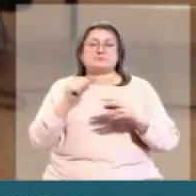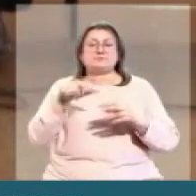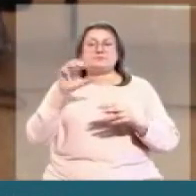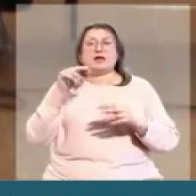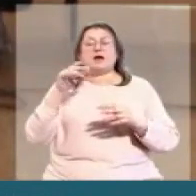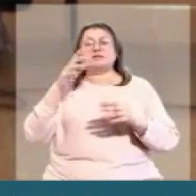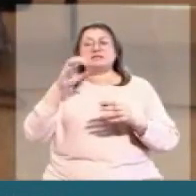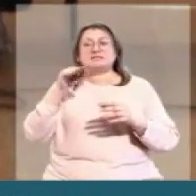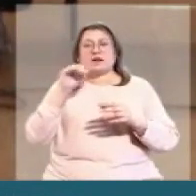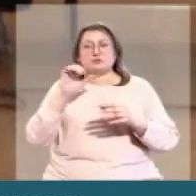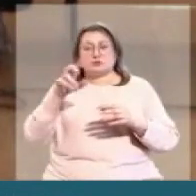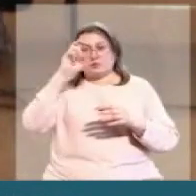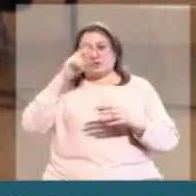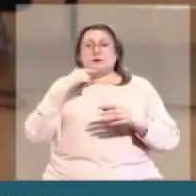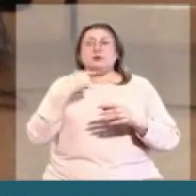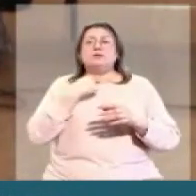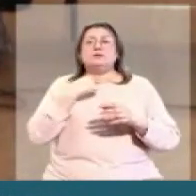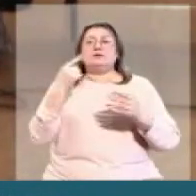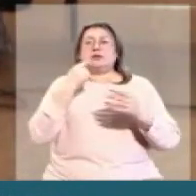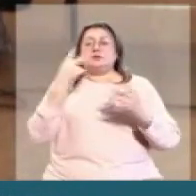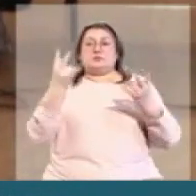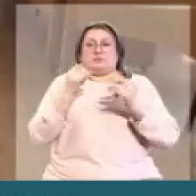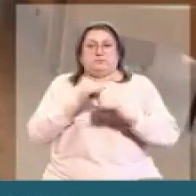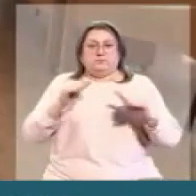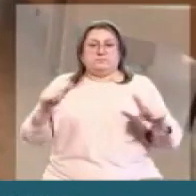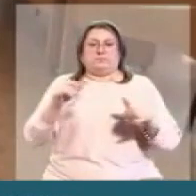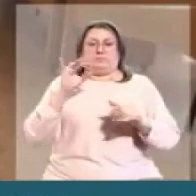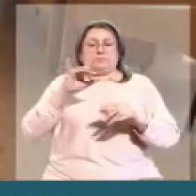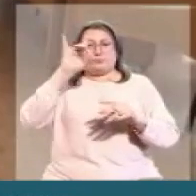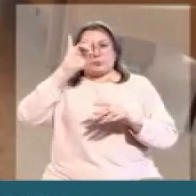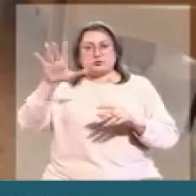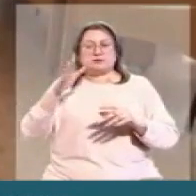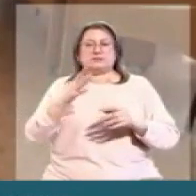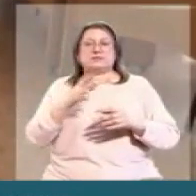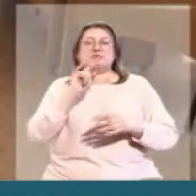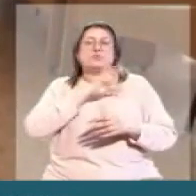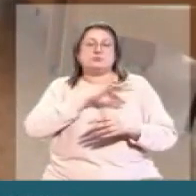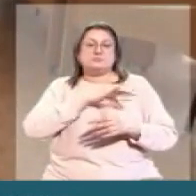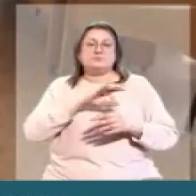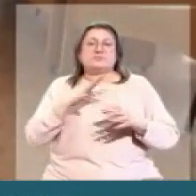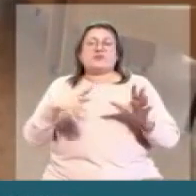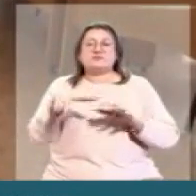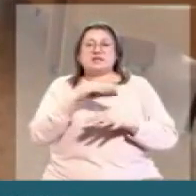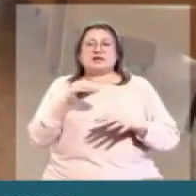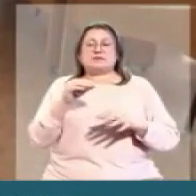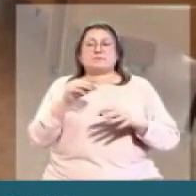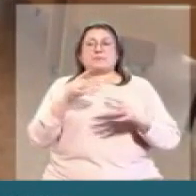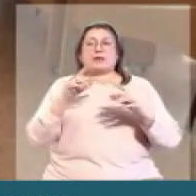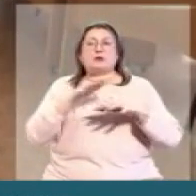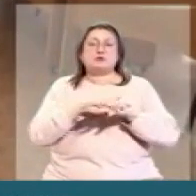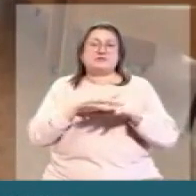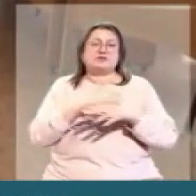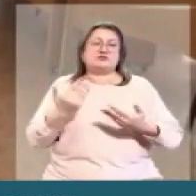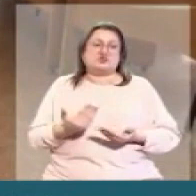статусе государственного языка, необходимости его развития и популяризации его использования во всех сферах